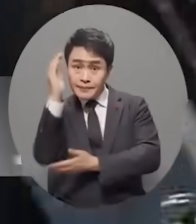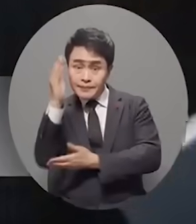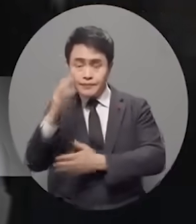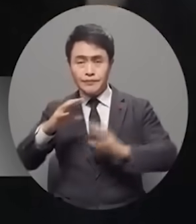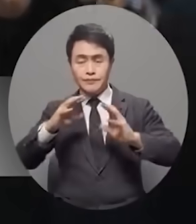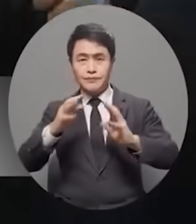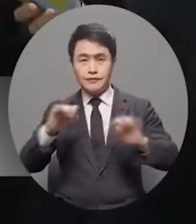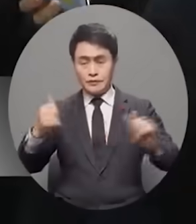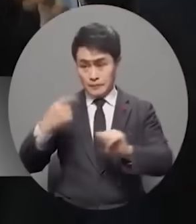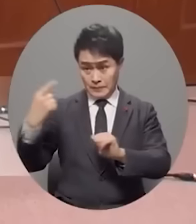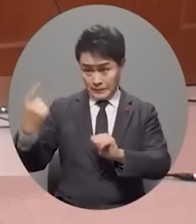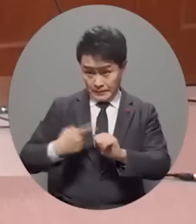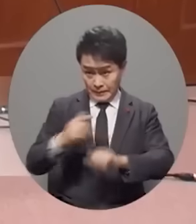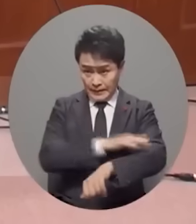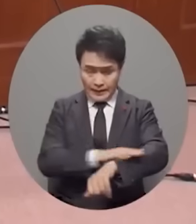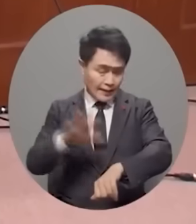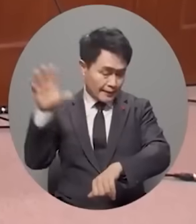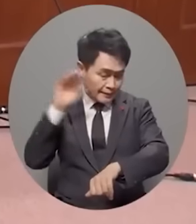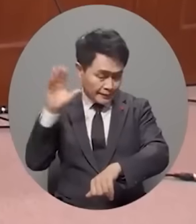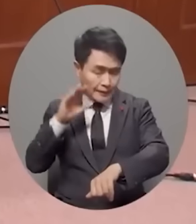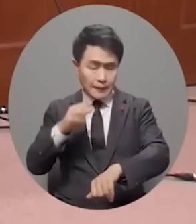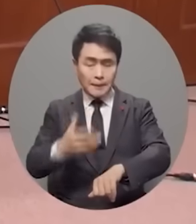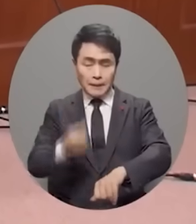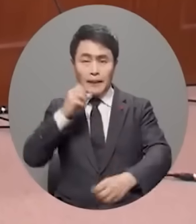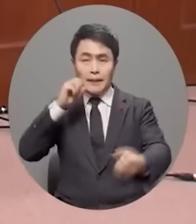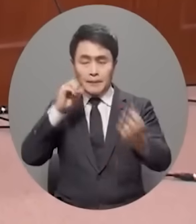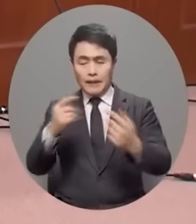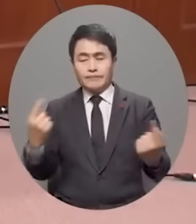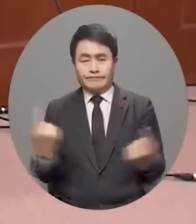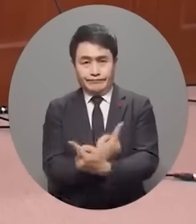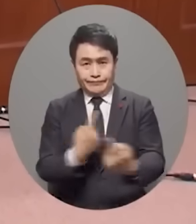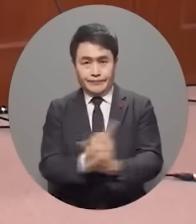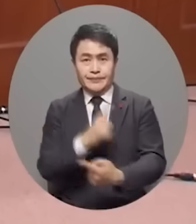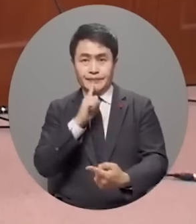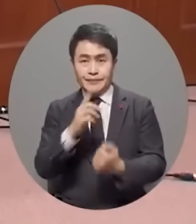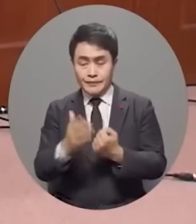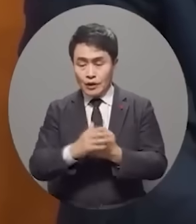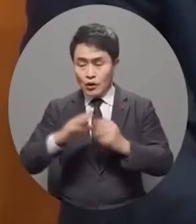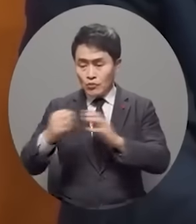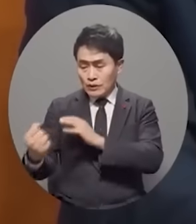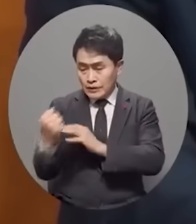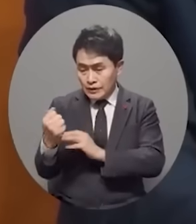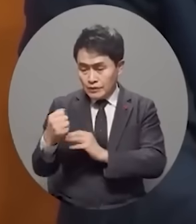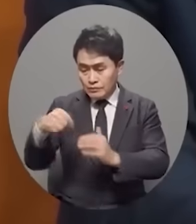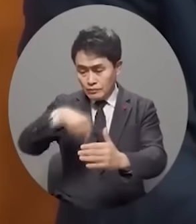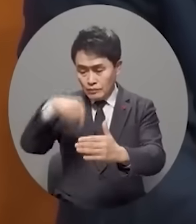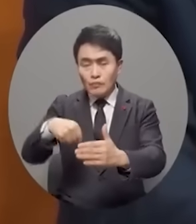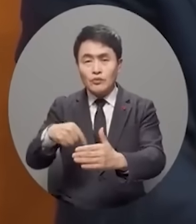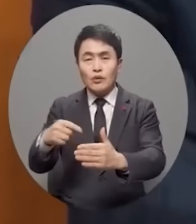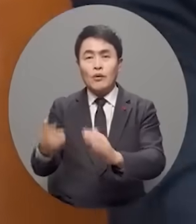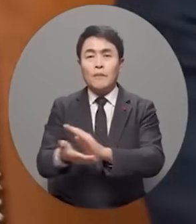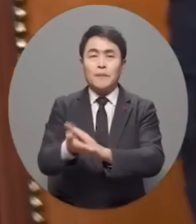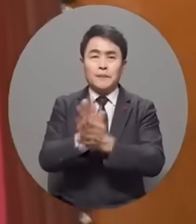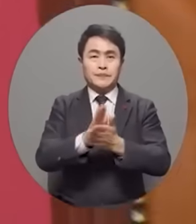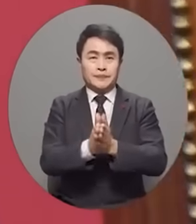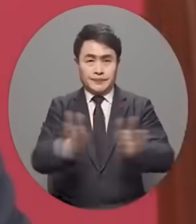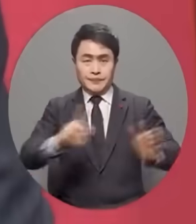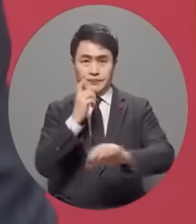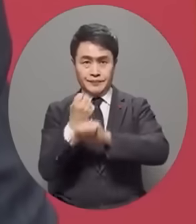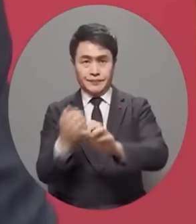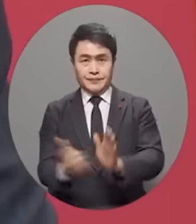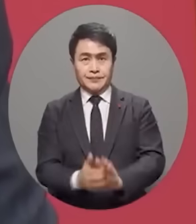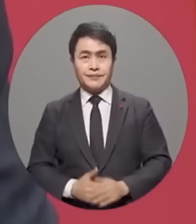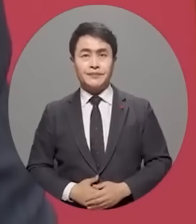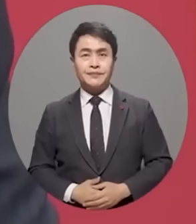국민의 비판을 경청하며 즉시 반응하고 바꿔나가겠다면서 국민의힘부터 변화하겠다고 밝혔습니다. MBC